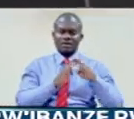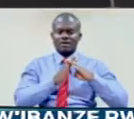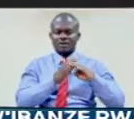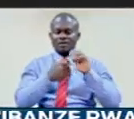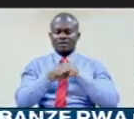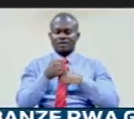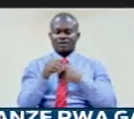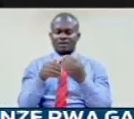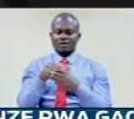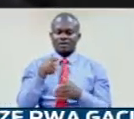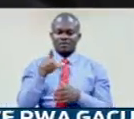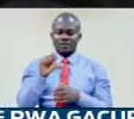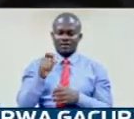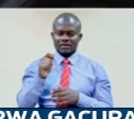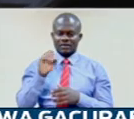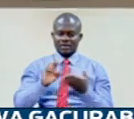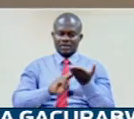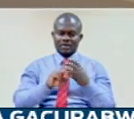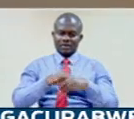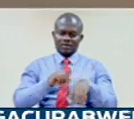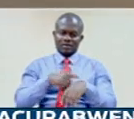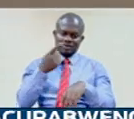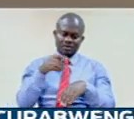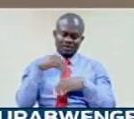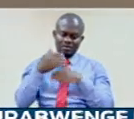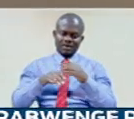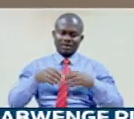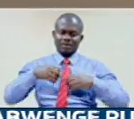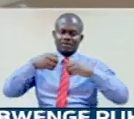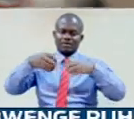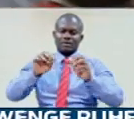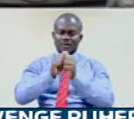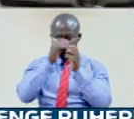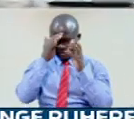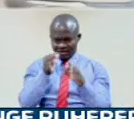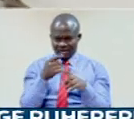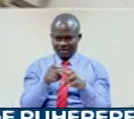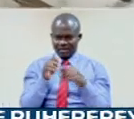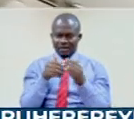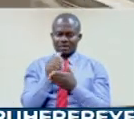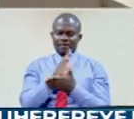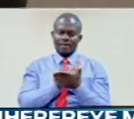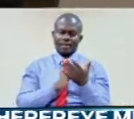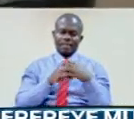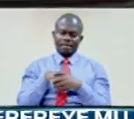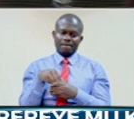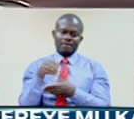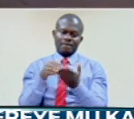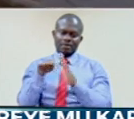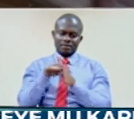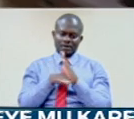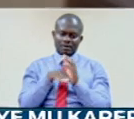bya plastiki bikoreshwa inshuro imwe gusa bikajugunywa n'izindi ngamba zitandukanye ni bimwe mu bikubiye muri